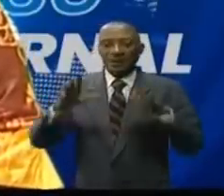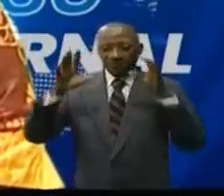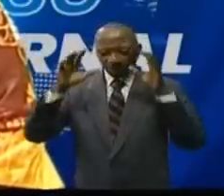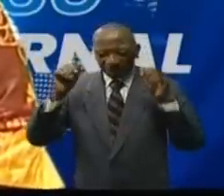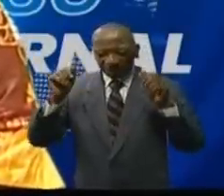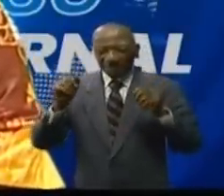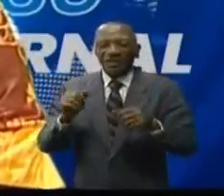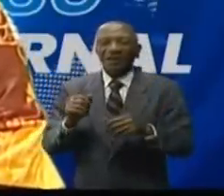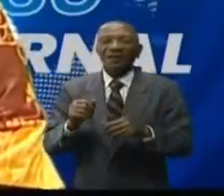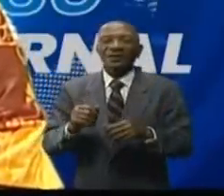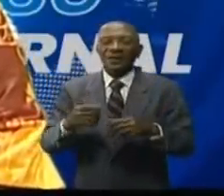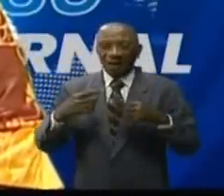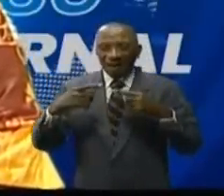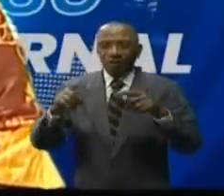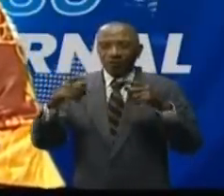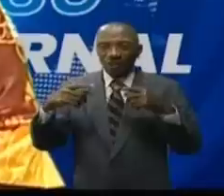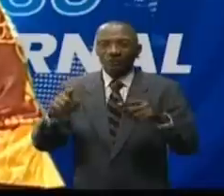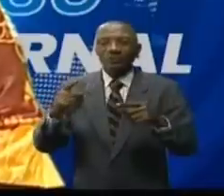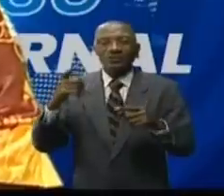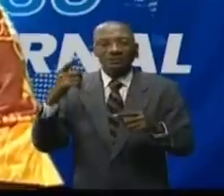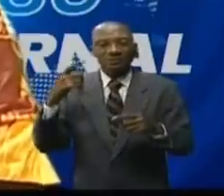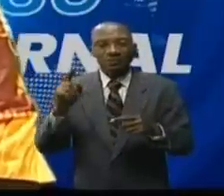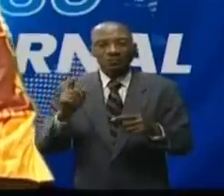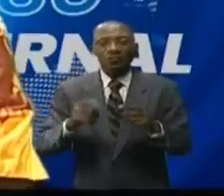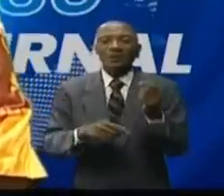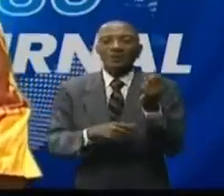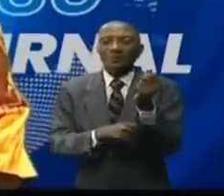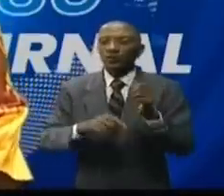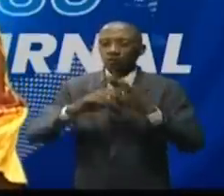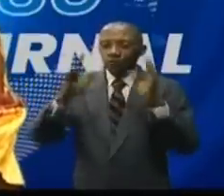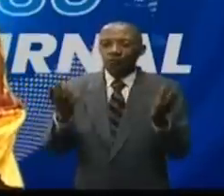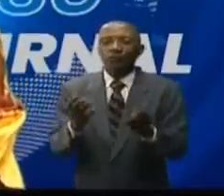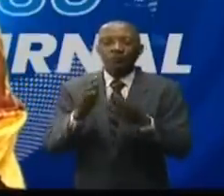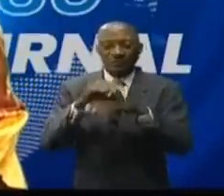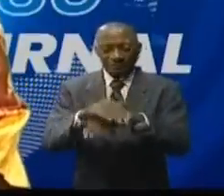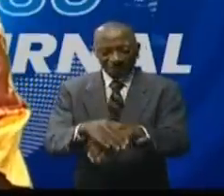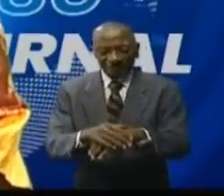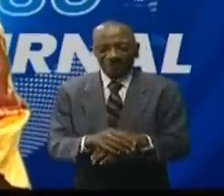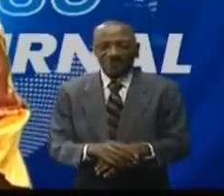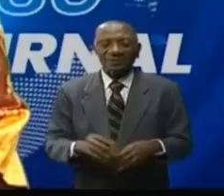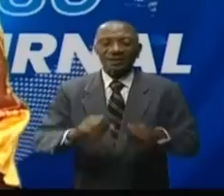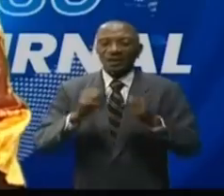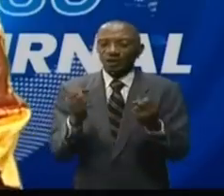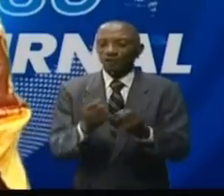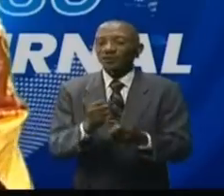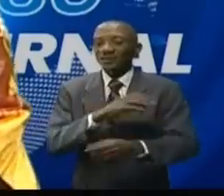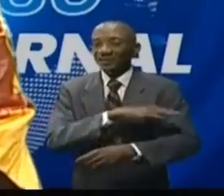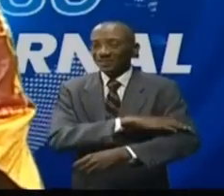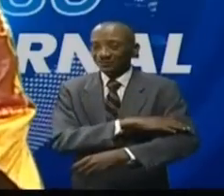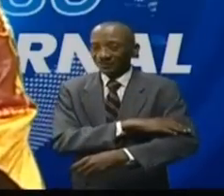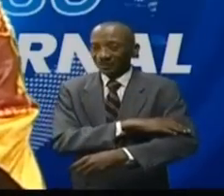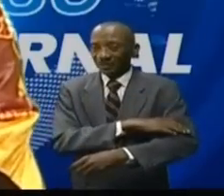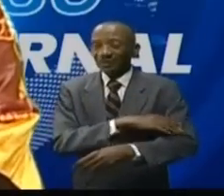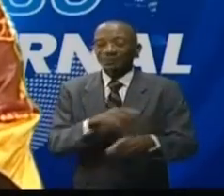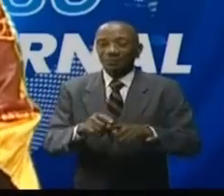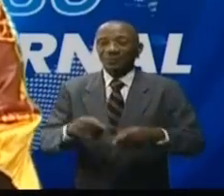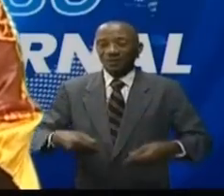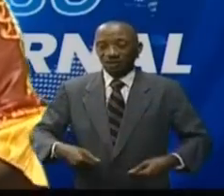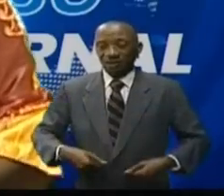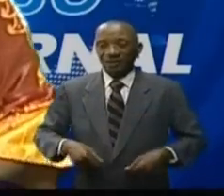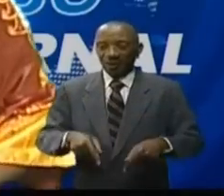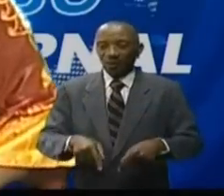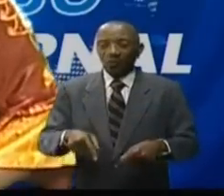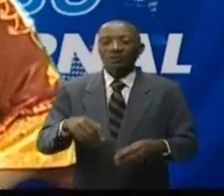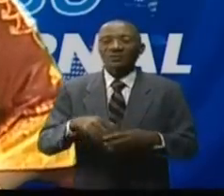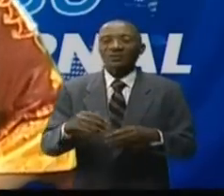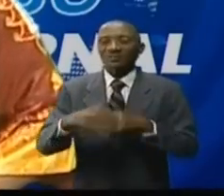guerre d'agression, la société civile, mouvement citoyen Képi Blanc invite les jeunes à s'enrôler massivement dans l'armée pour défendre